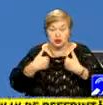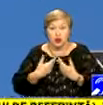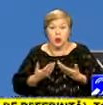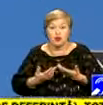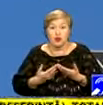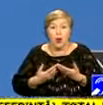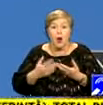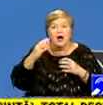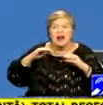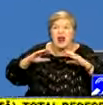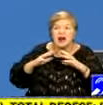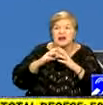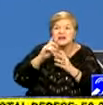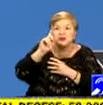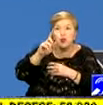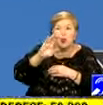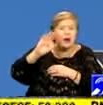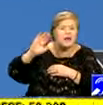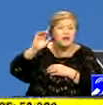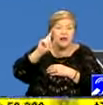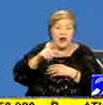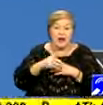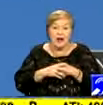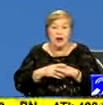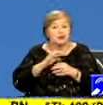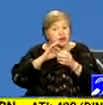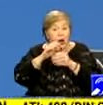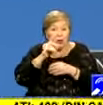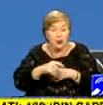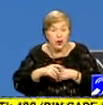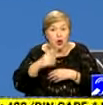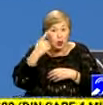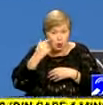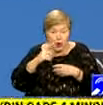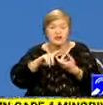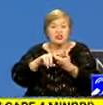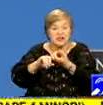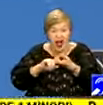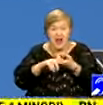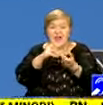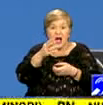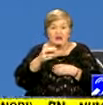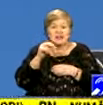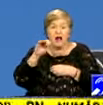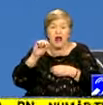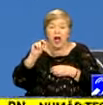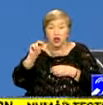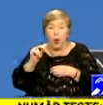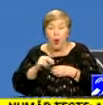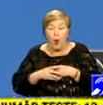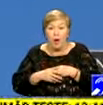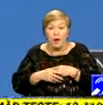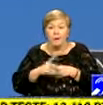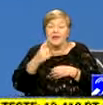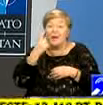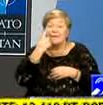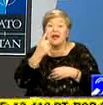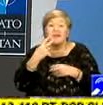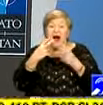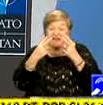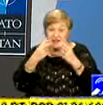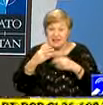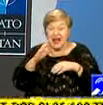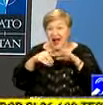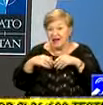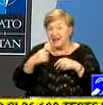Așadar, cunoașteți organizația foarte bine și cunoașteți alianța foarte bine. Aceasta este însă o primă vizită a dumneavoastră în calitate